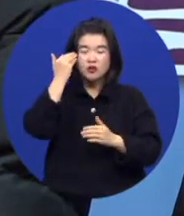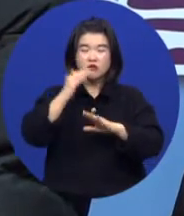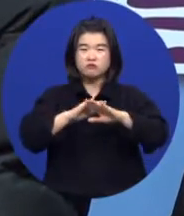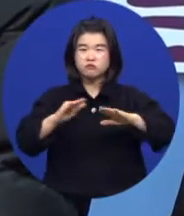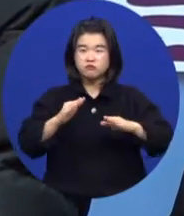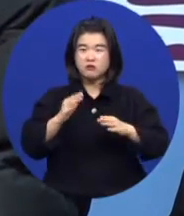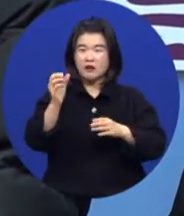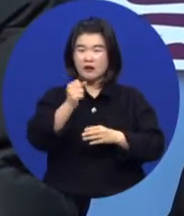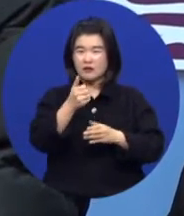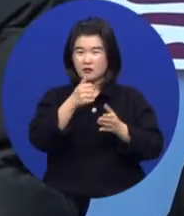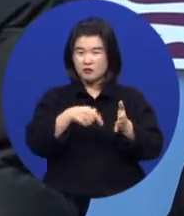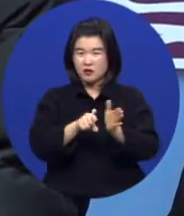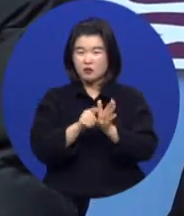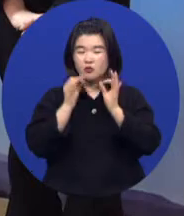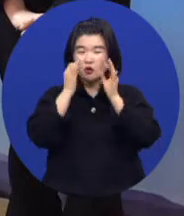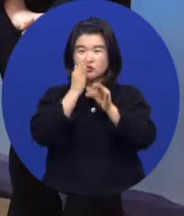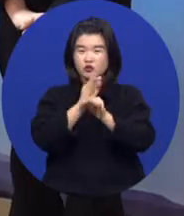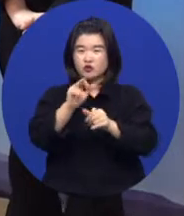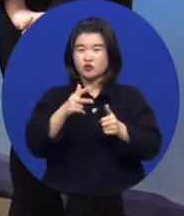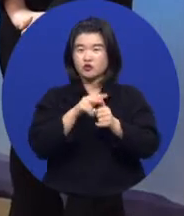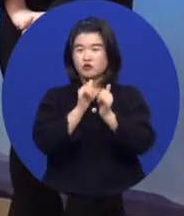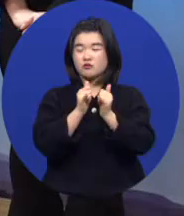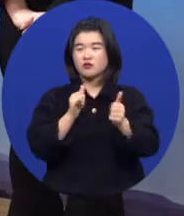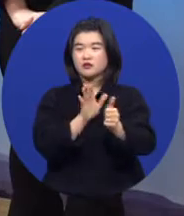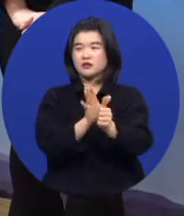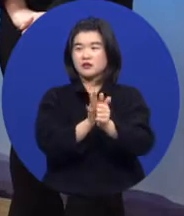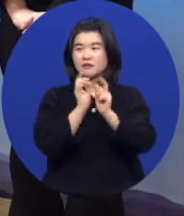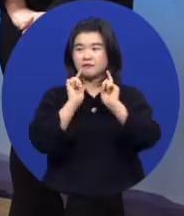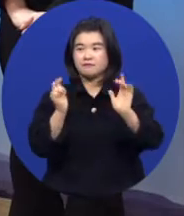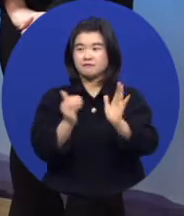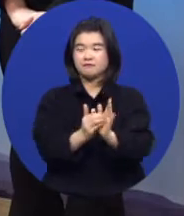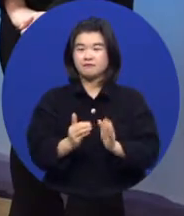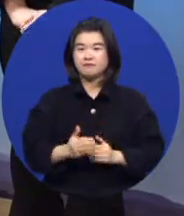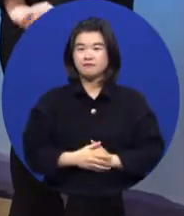되찾으려 노력하는 윤석열 후보를 지지한다고 선언했습니다